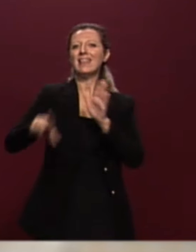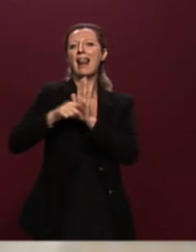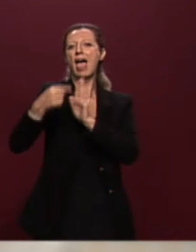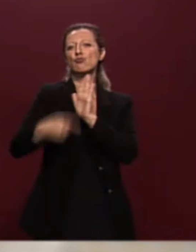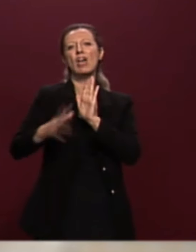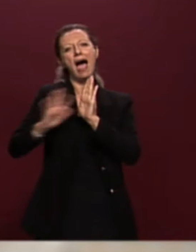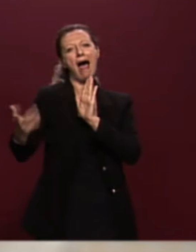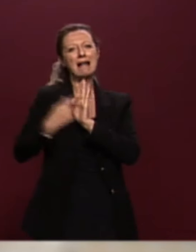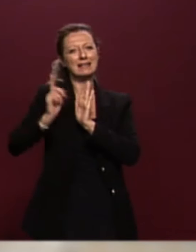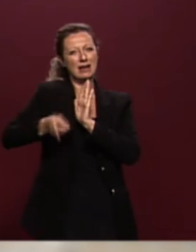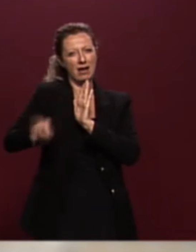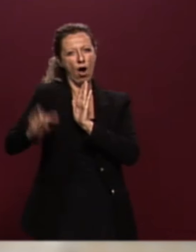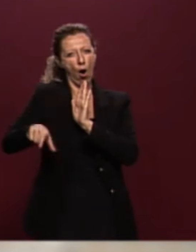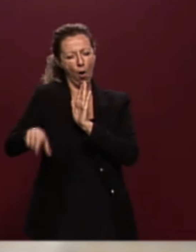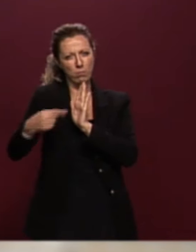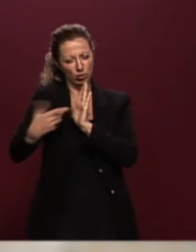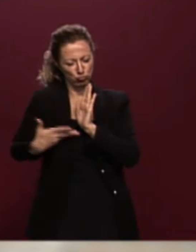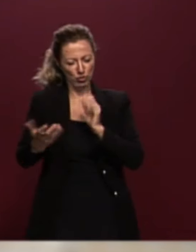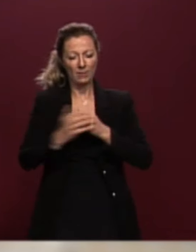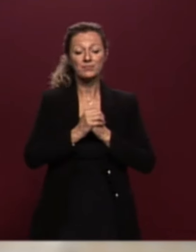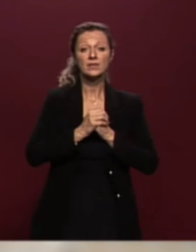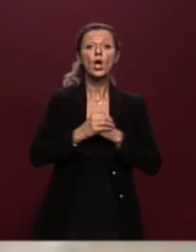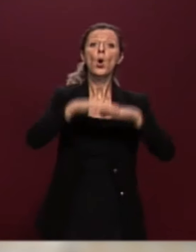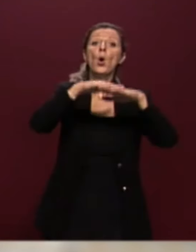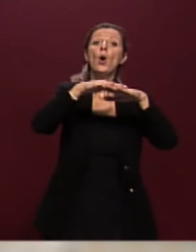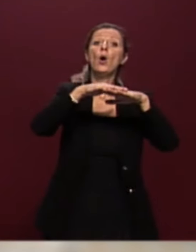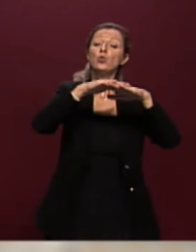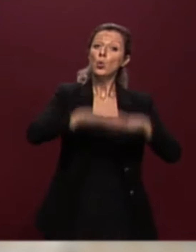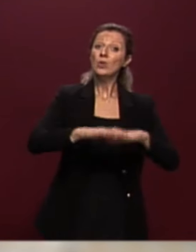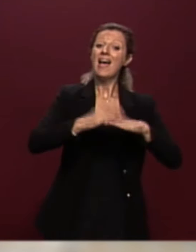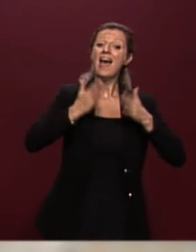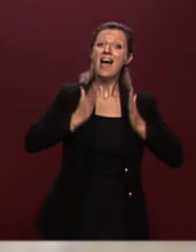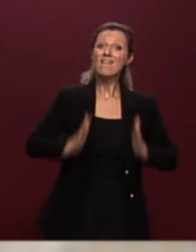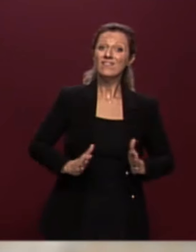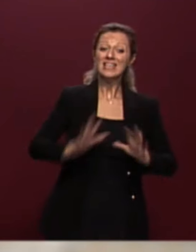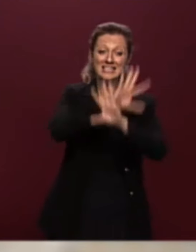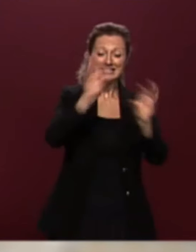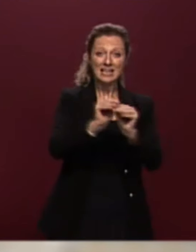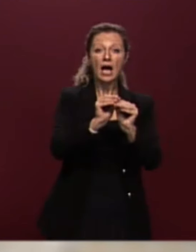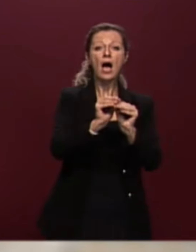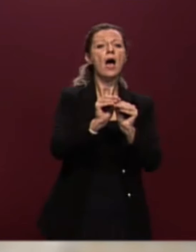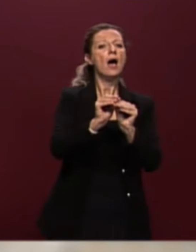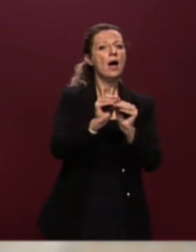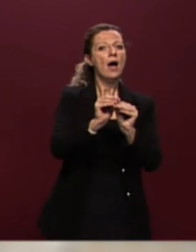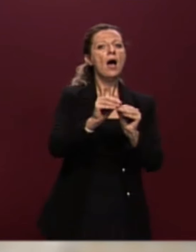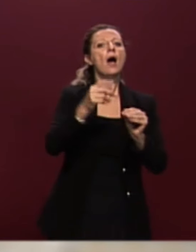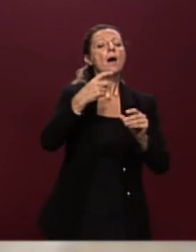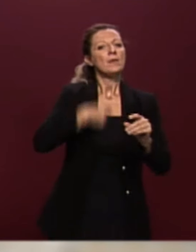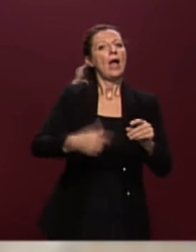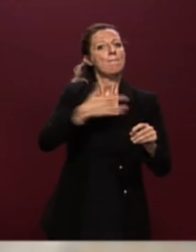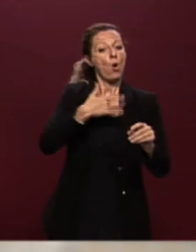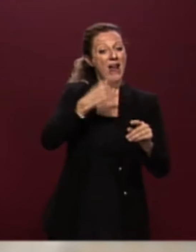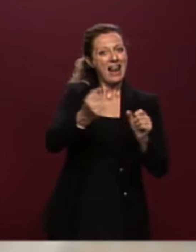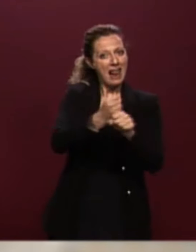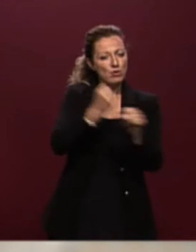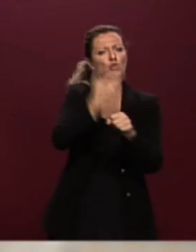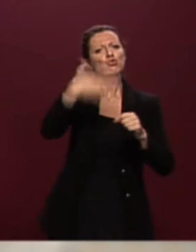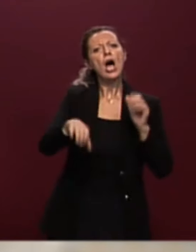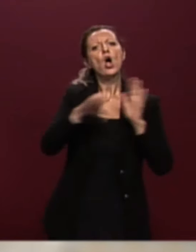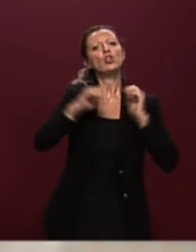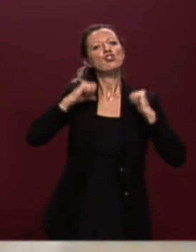legge. La tutela all'integrità fisica e alla personalità morale del lavoratore è richiamata anche nel Codice